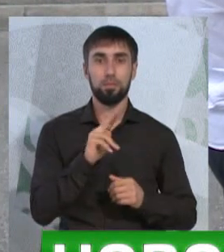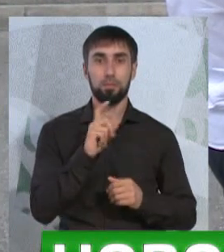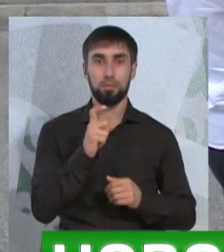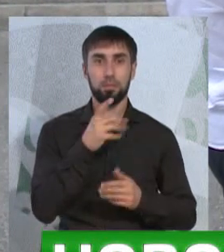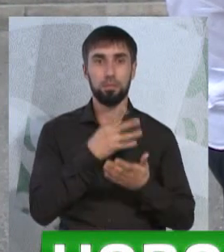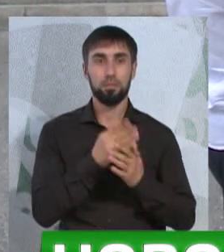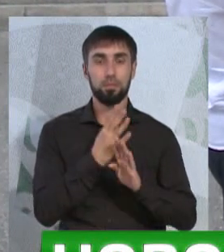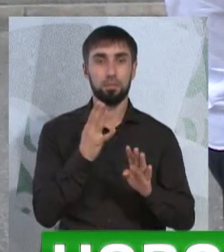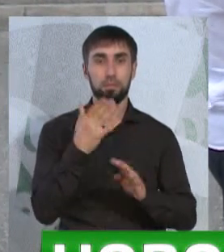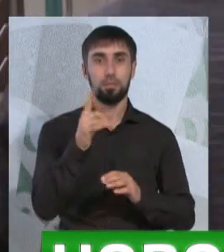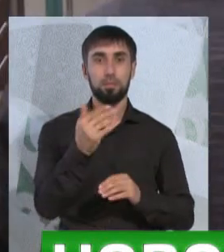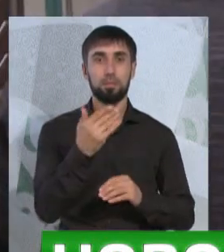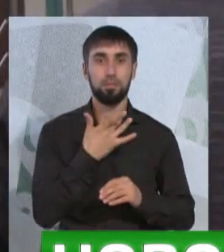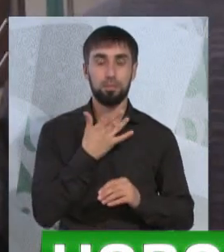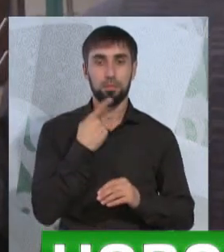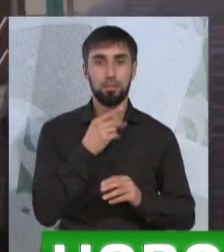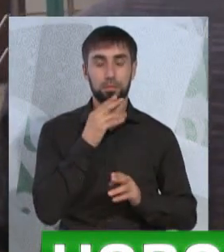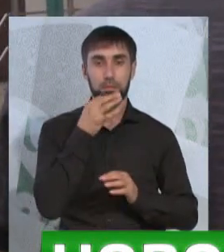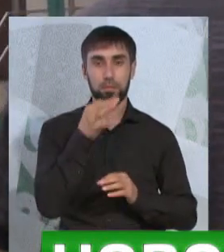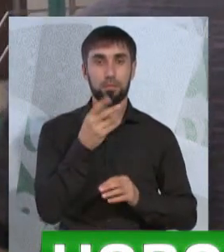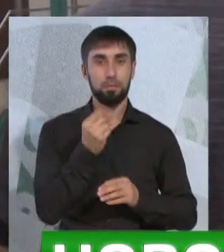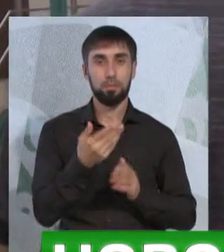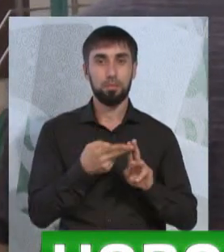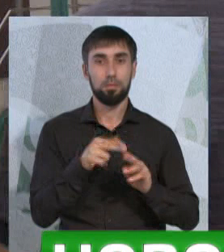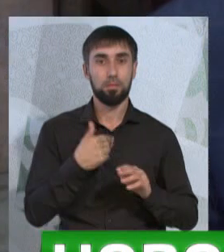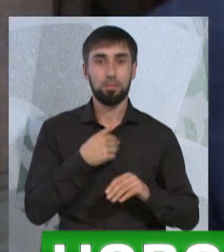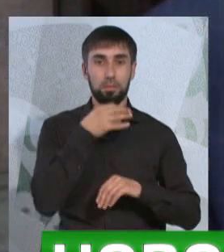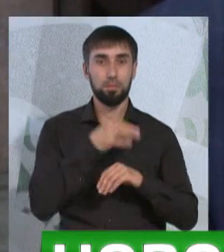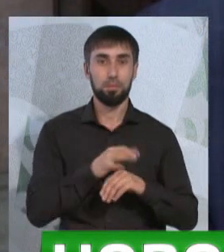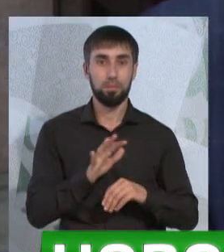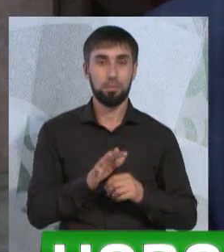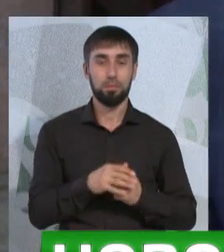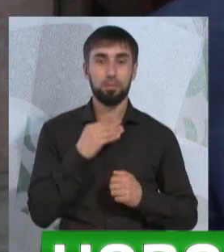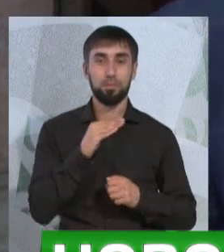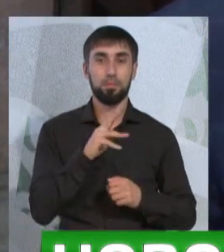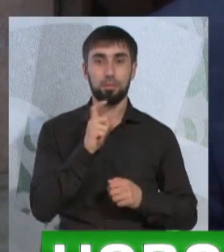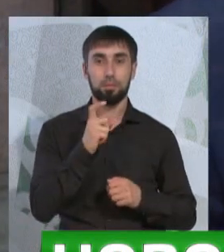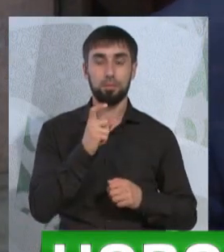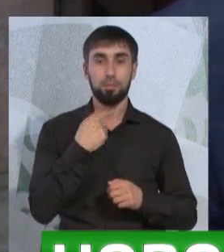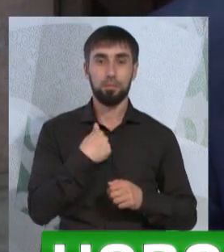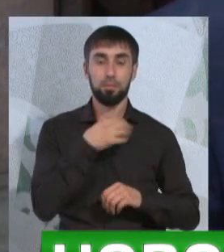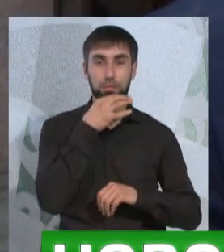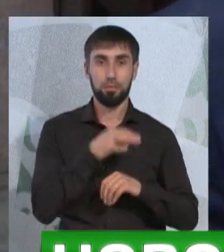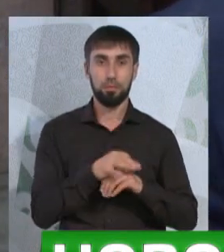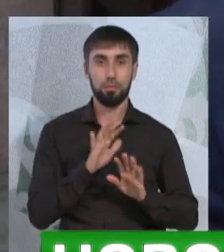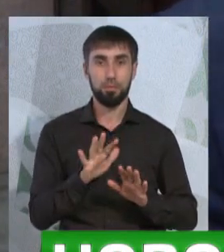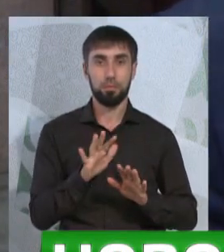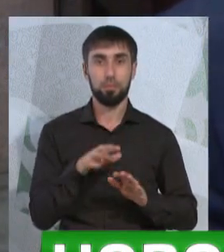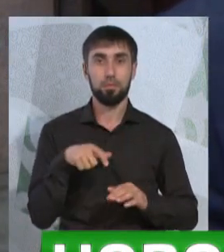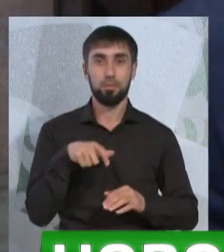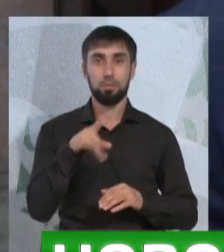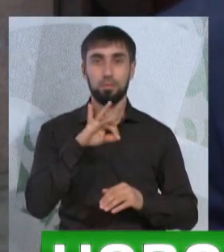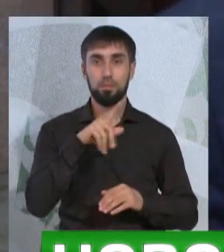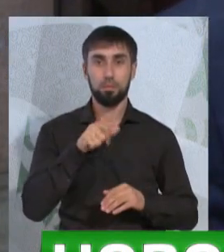свою очередь, на жалобы жильцов отвечает, что это не в их компетенции. ЖКХ отвечает, вот дороги